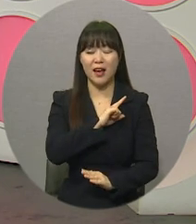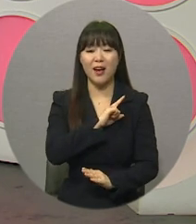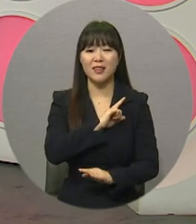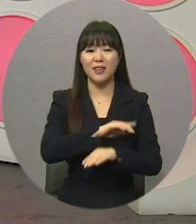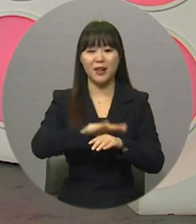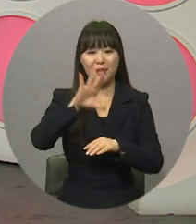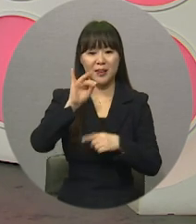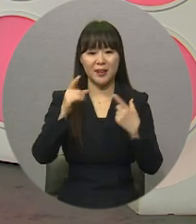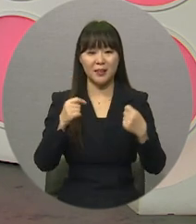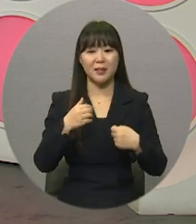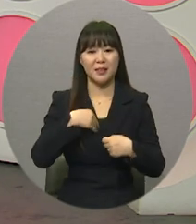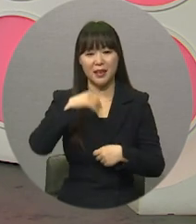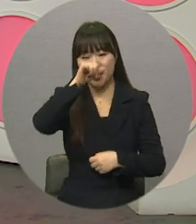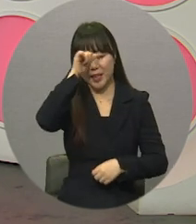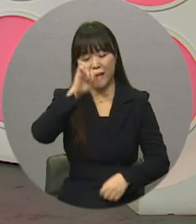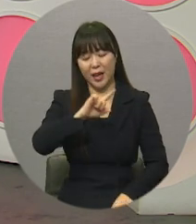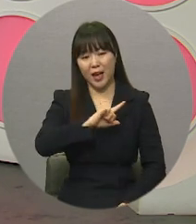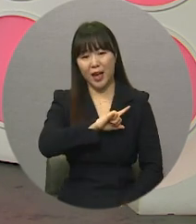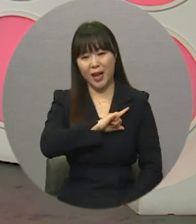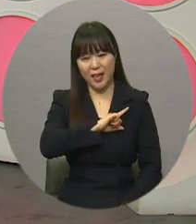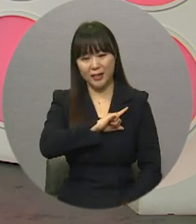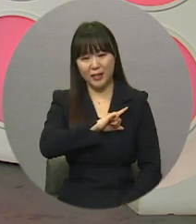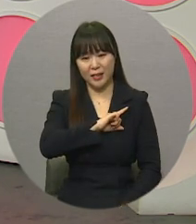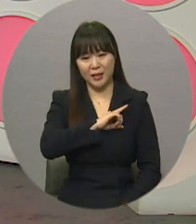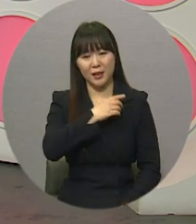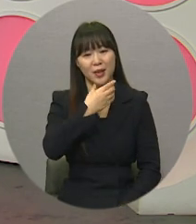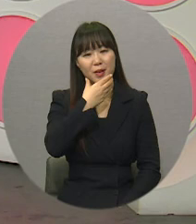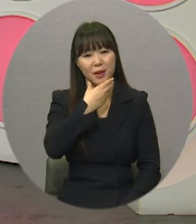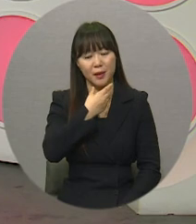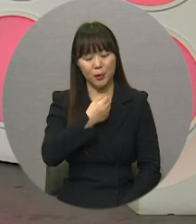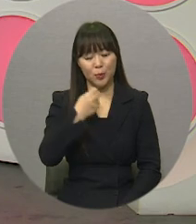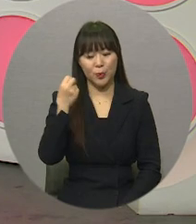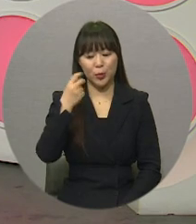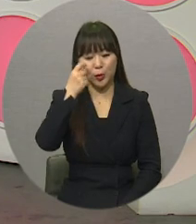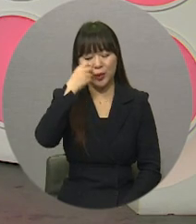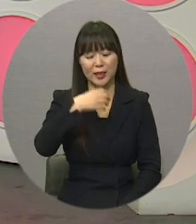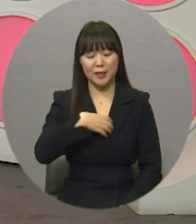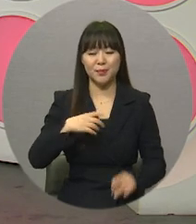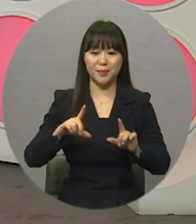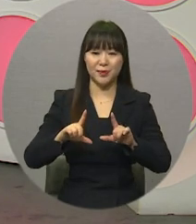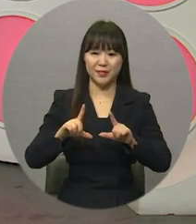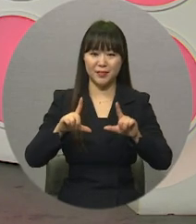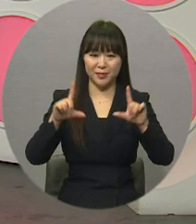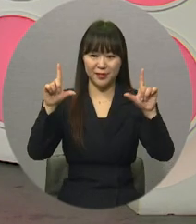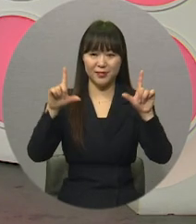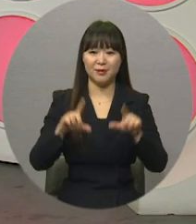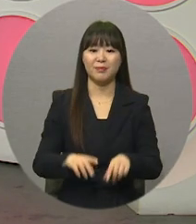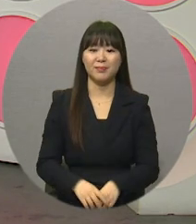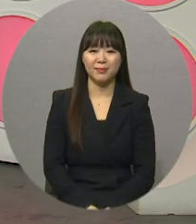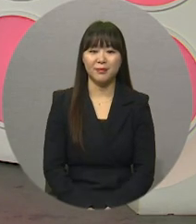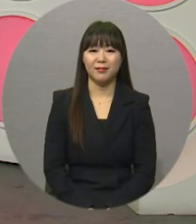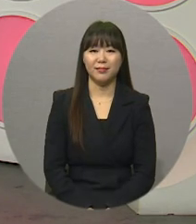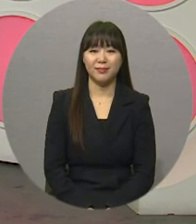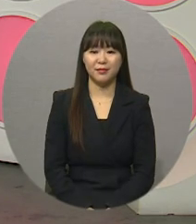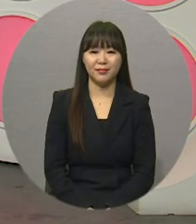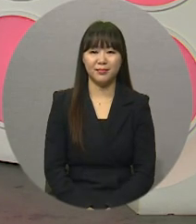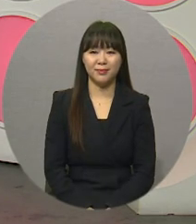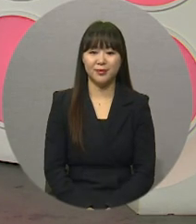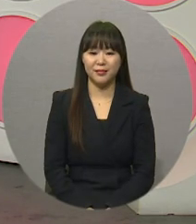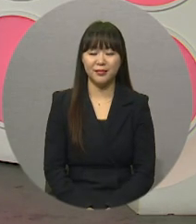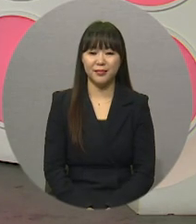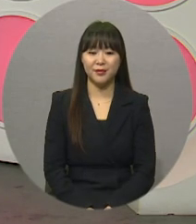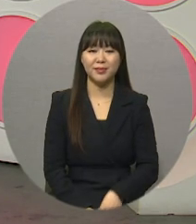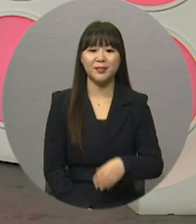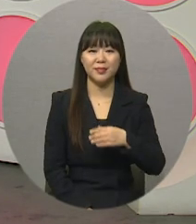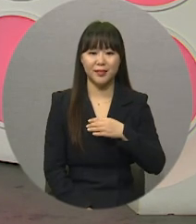제목이네요. 내 생애 가장 행복하고 또 슬픈 날이라는 사연입니다.